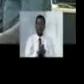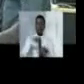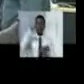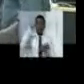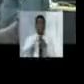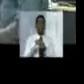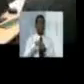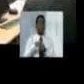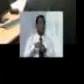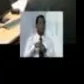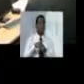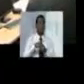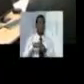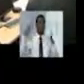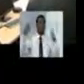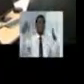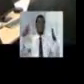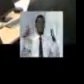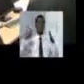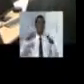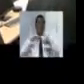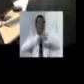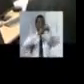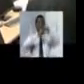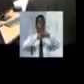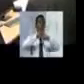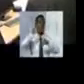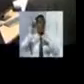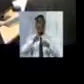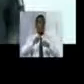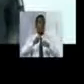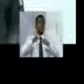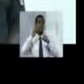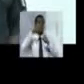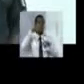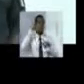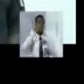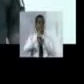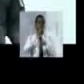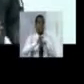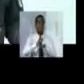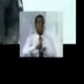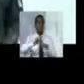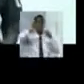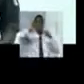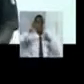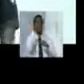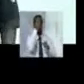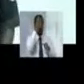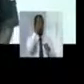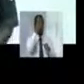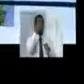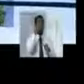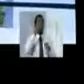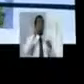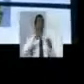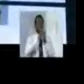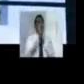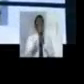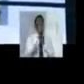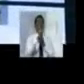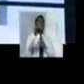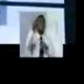Dans l'usage des technologies pour la sécurité urbaine, la Côte d'Ivoire est un pionnier en Afrique de l'Ouest. En mettant en place en mars dernier le Centre